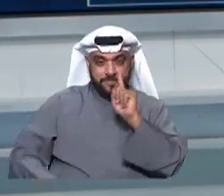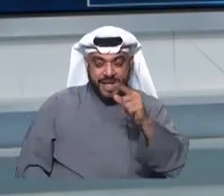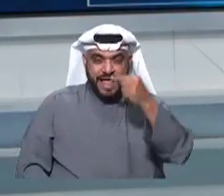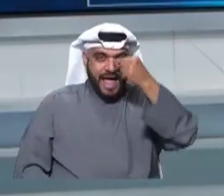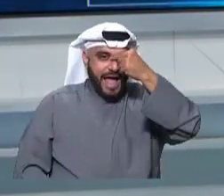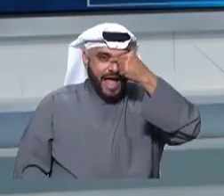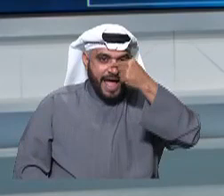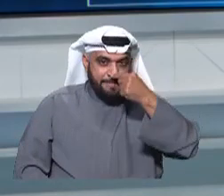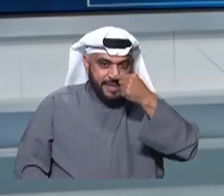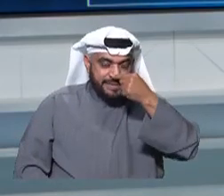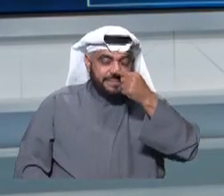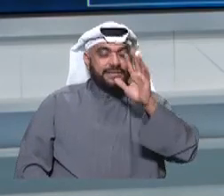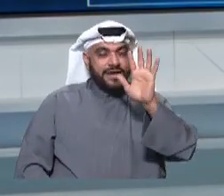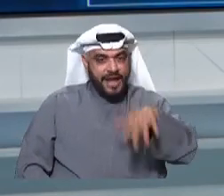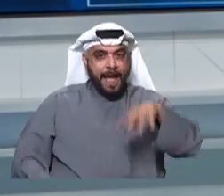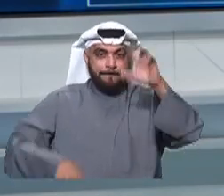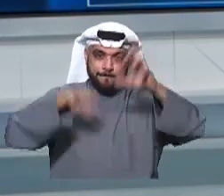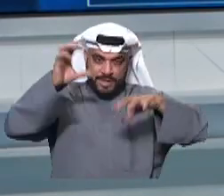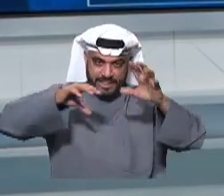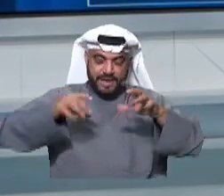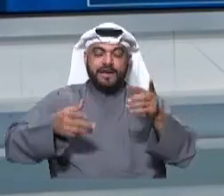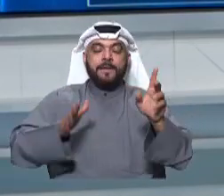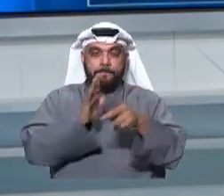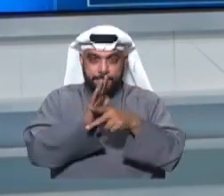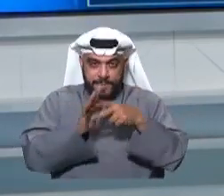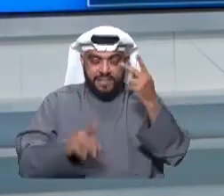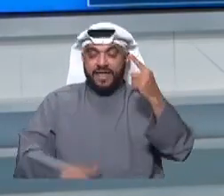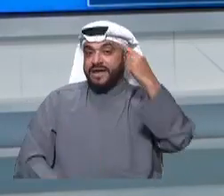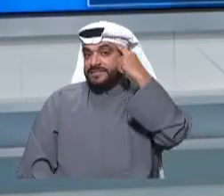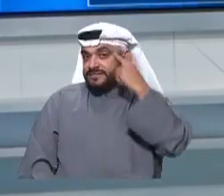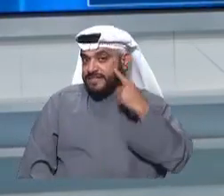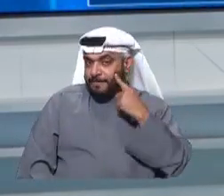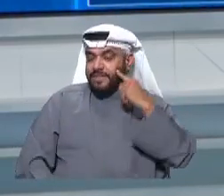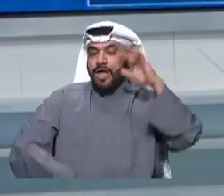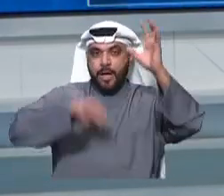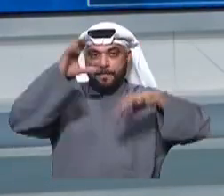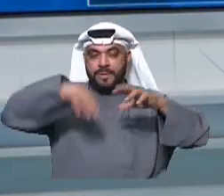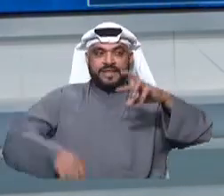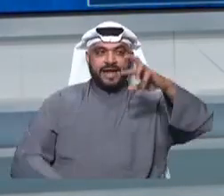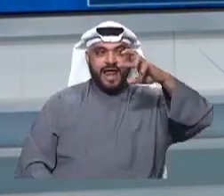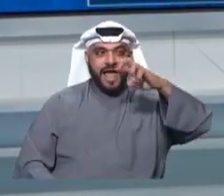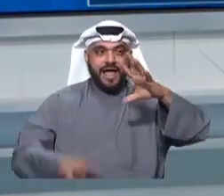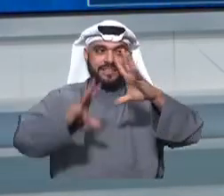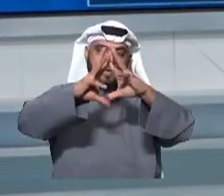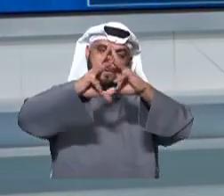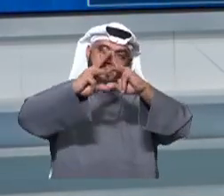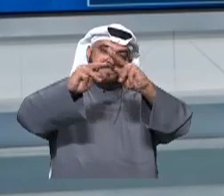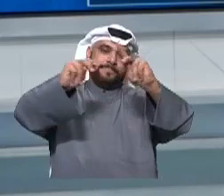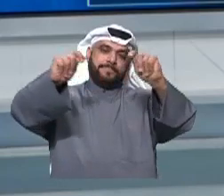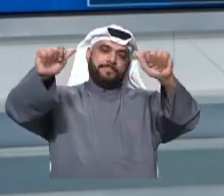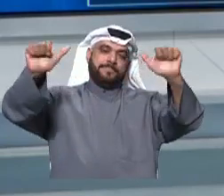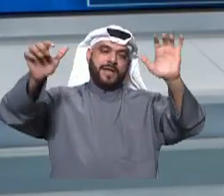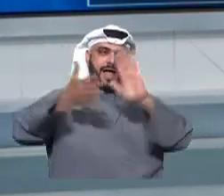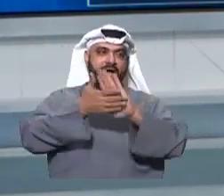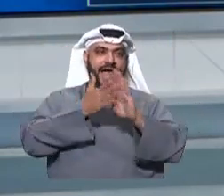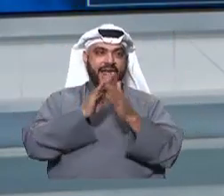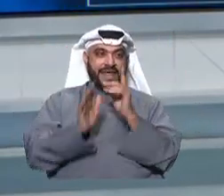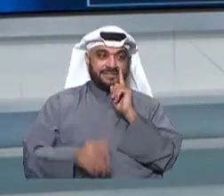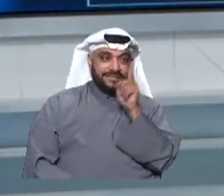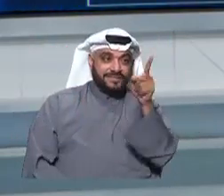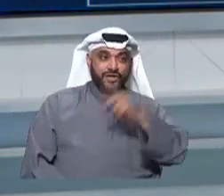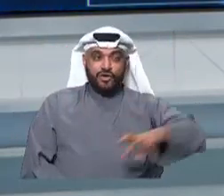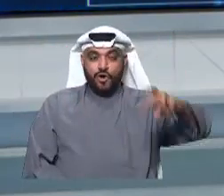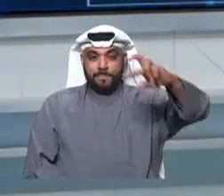تدريجيا. العظمى 19 والصغرى 11 درجة مئوية. الهواء الشمالي الغربي راح يستمر معنا في يوم